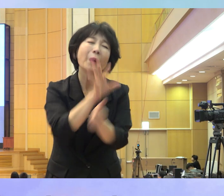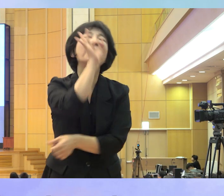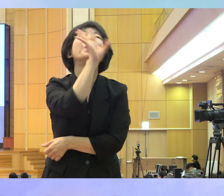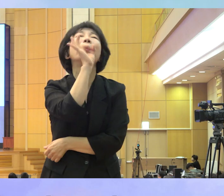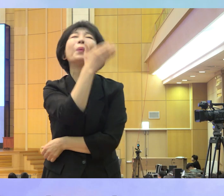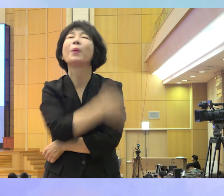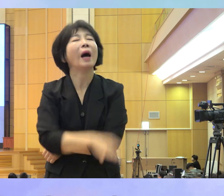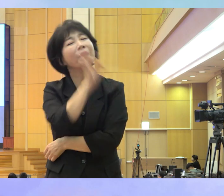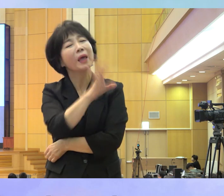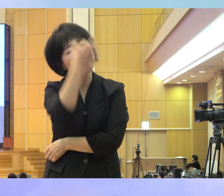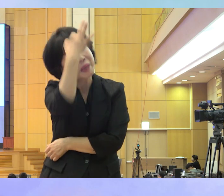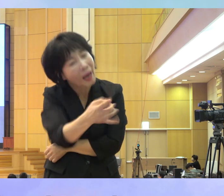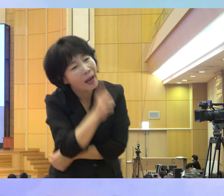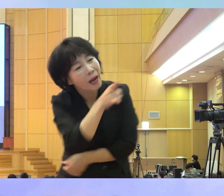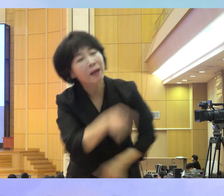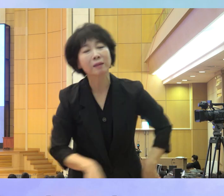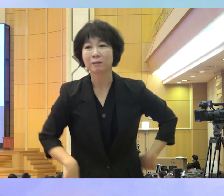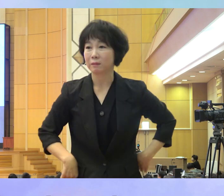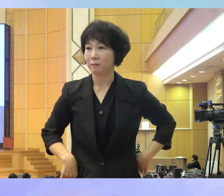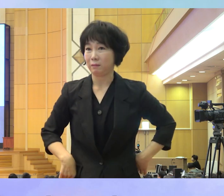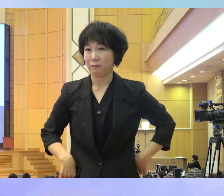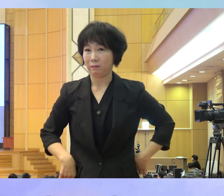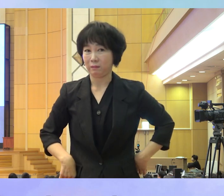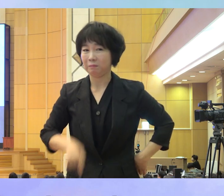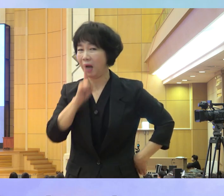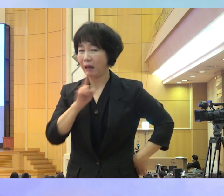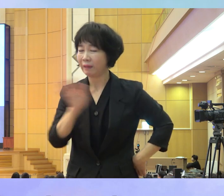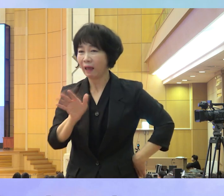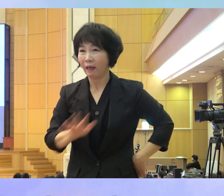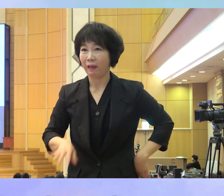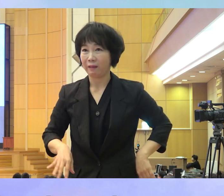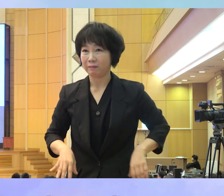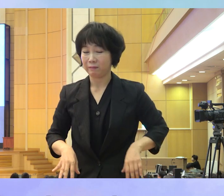거예요. 예를 들어 보세요.